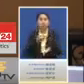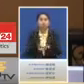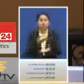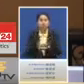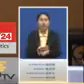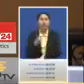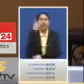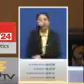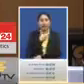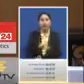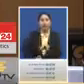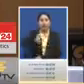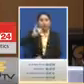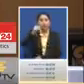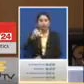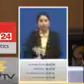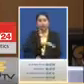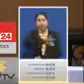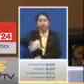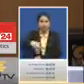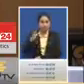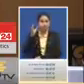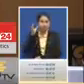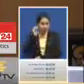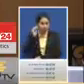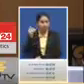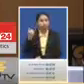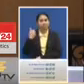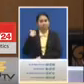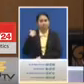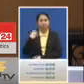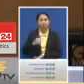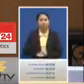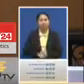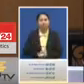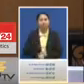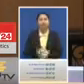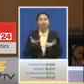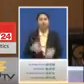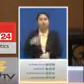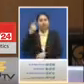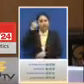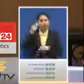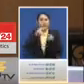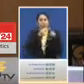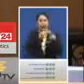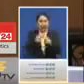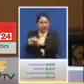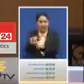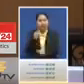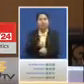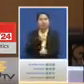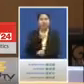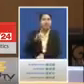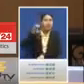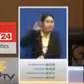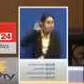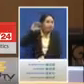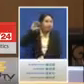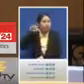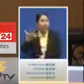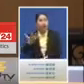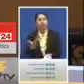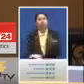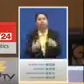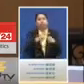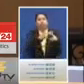คนในที่นี้ได้ยินหมดแล้วและก็คงจะคิดได้โดยตนเองนะจะเชื่อไม่เชื่ออย่างไ